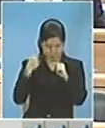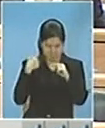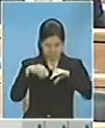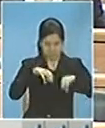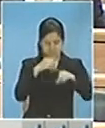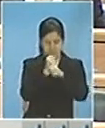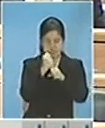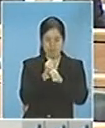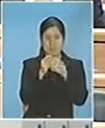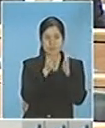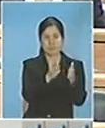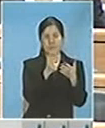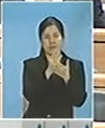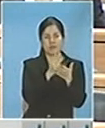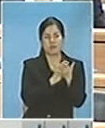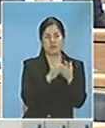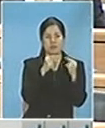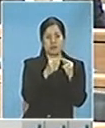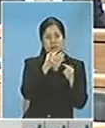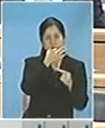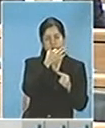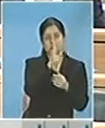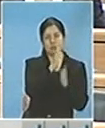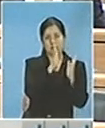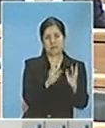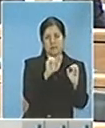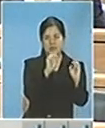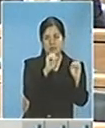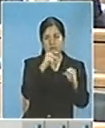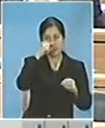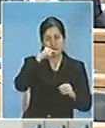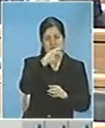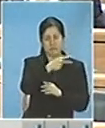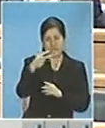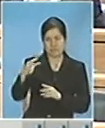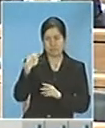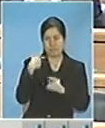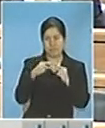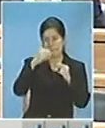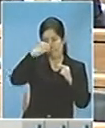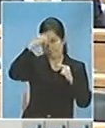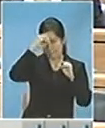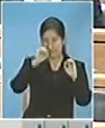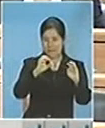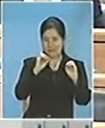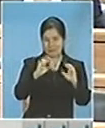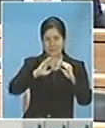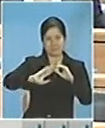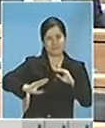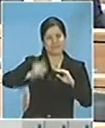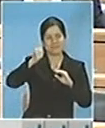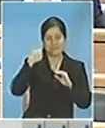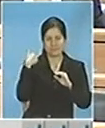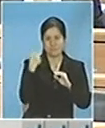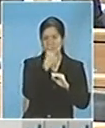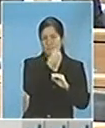านวิชาชีพครูภาษาไทยซึ่งส่งผลให้การเรียนการสอนภาษาไทยมีประสิทธิภาพยิ่งขึ้น